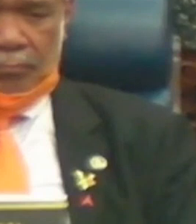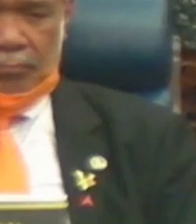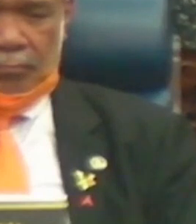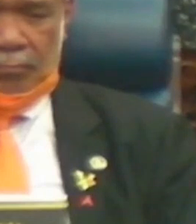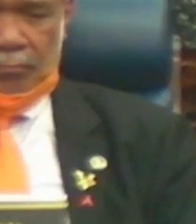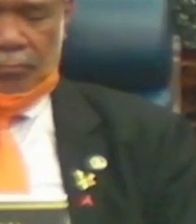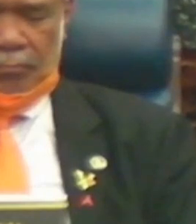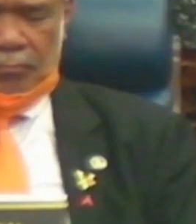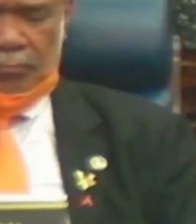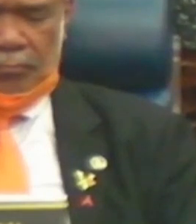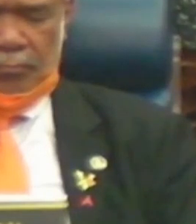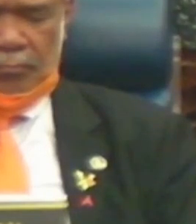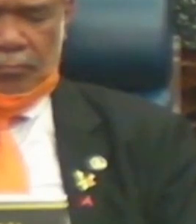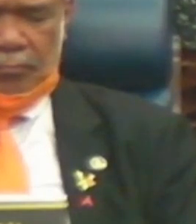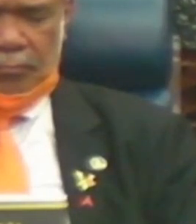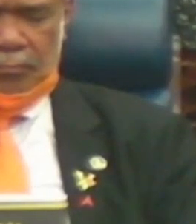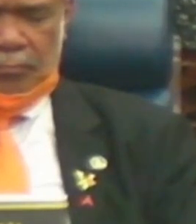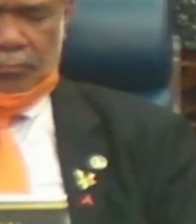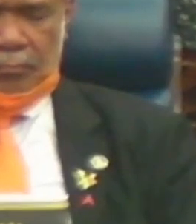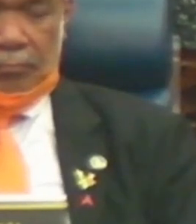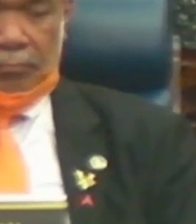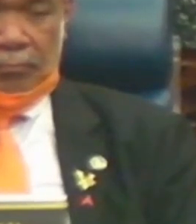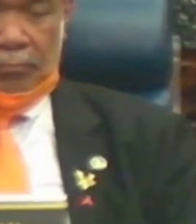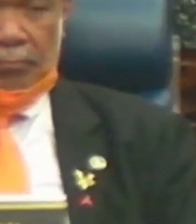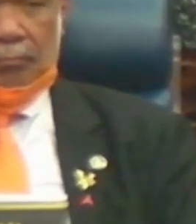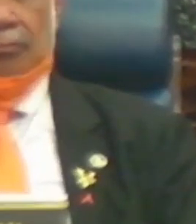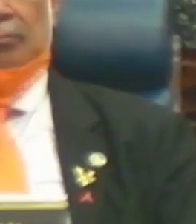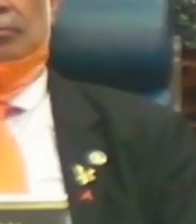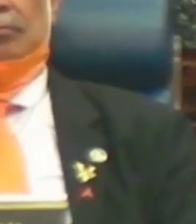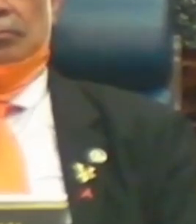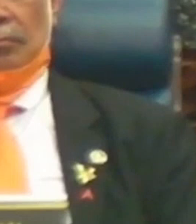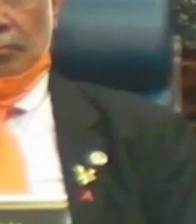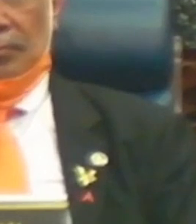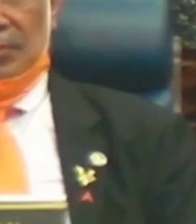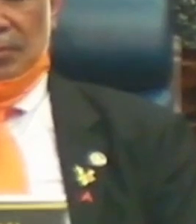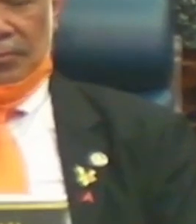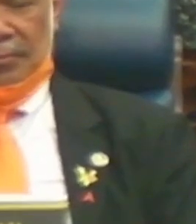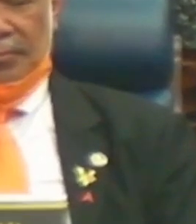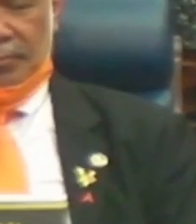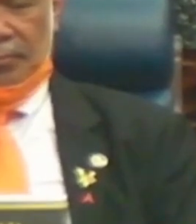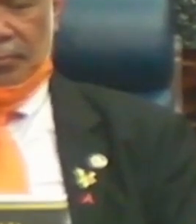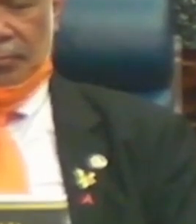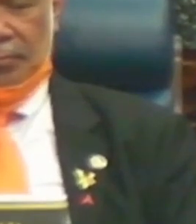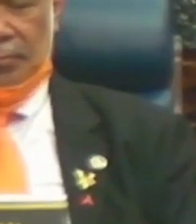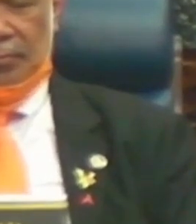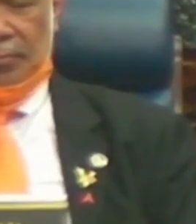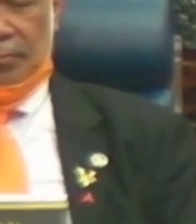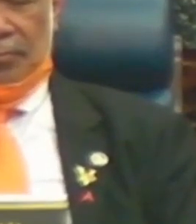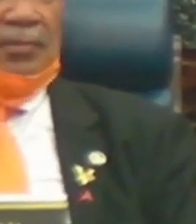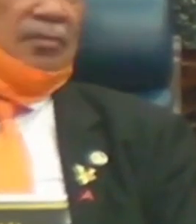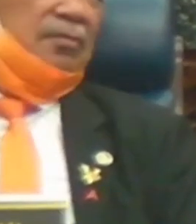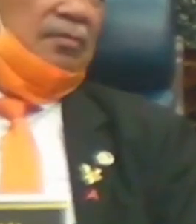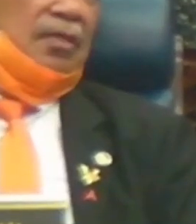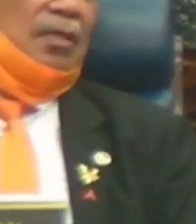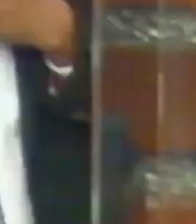melihat banyak yang terpaksa berteduh dan berlindung di atas Bumbung rumah mereka ini tak sepatunya berlaku